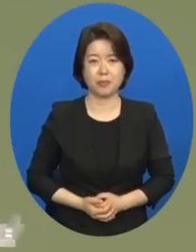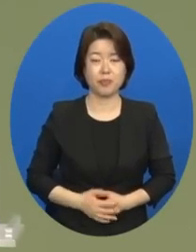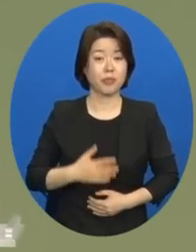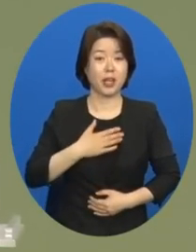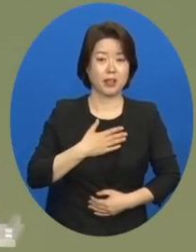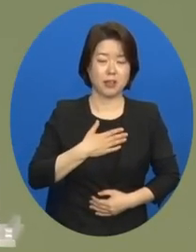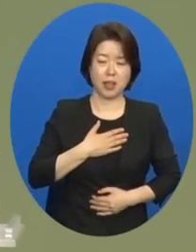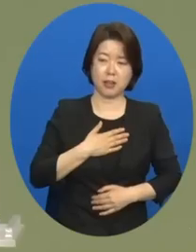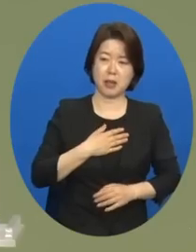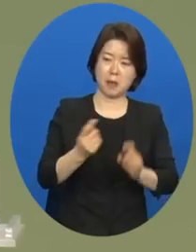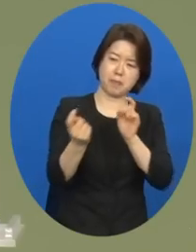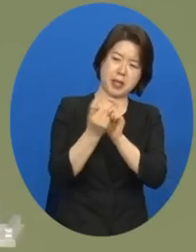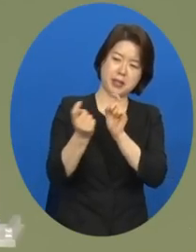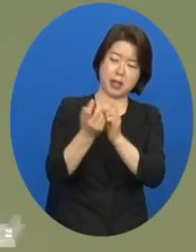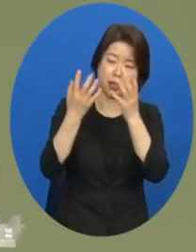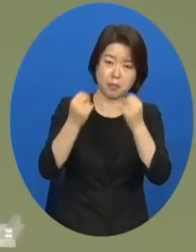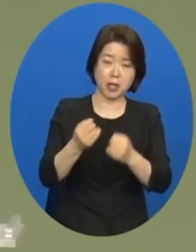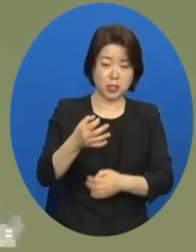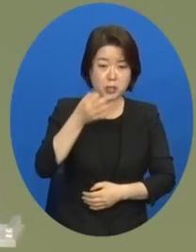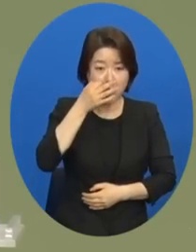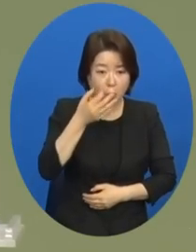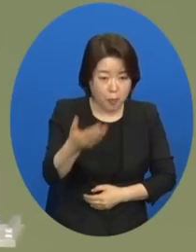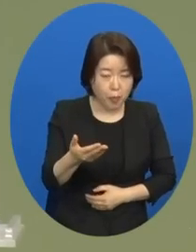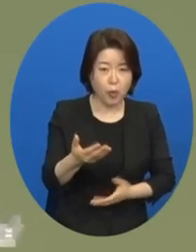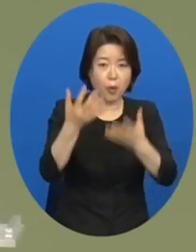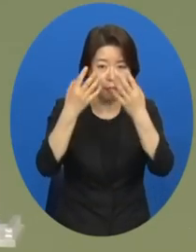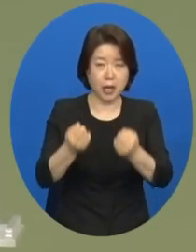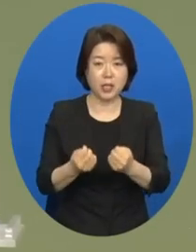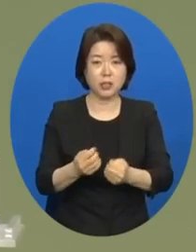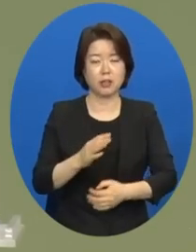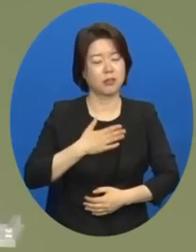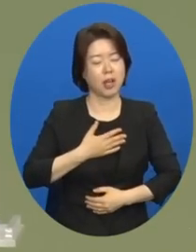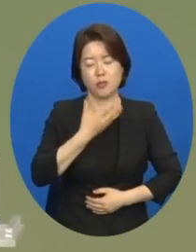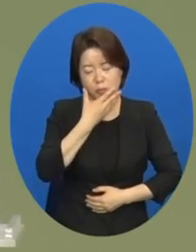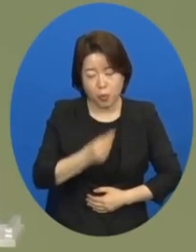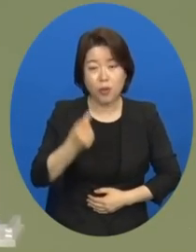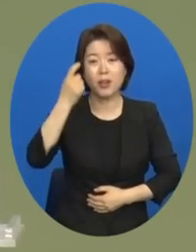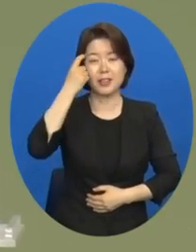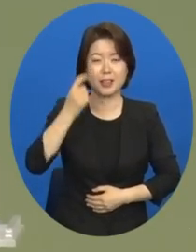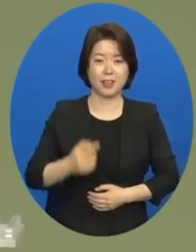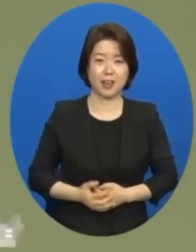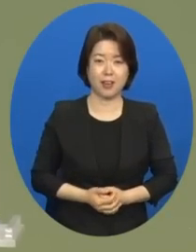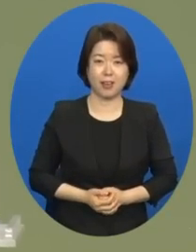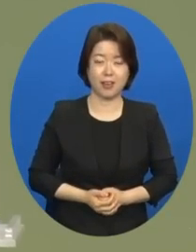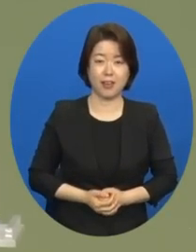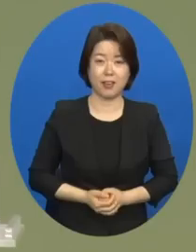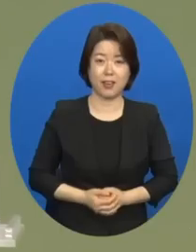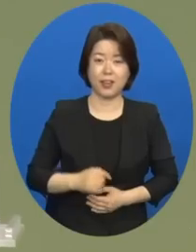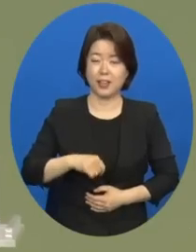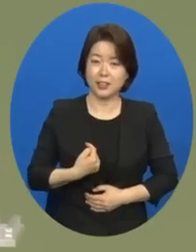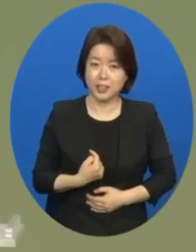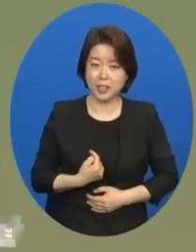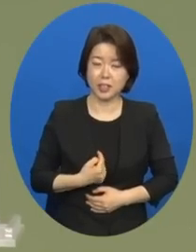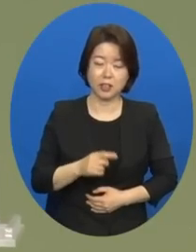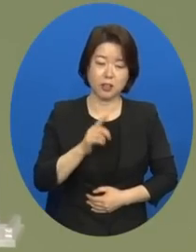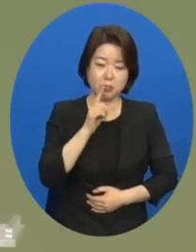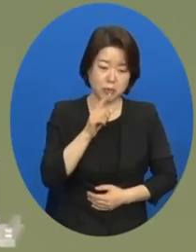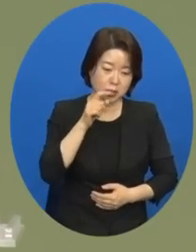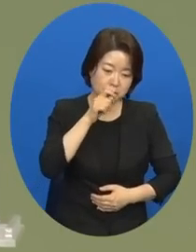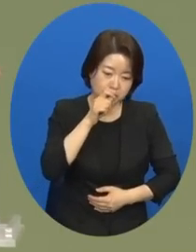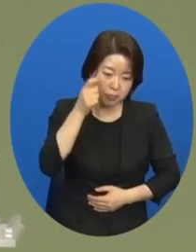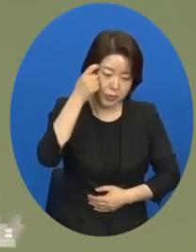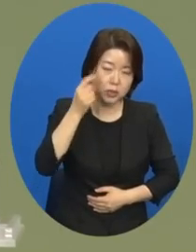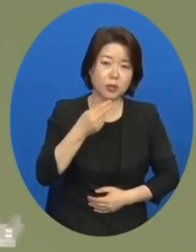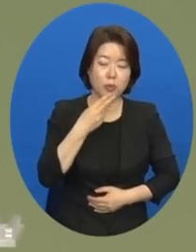그러니까 내가 당한게 많아서 보일 것이 많은게 얼마나 축복인지 몰라요 자기가 말씀 묵상도 안